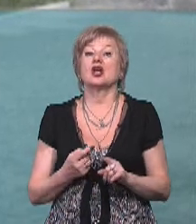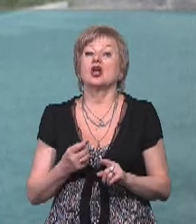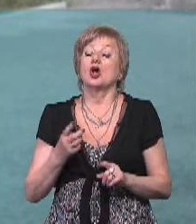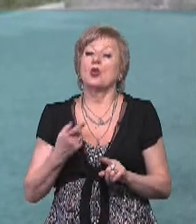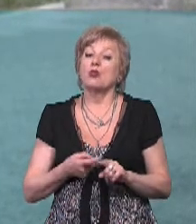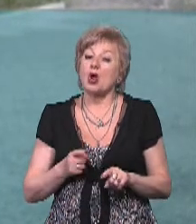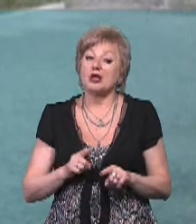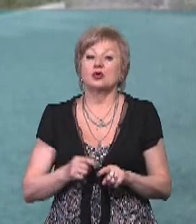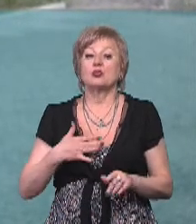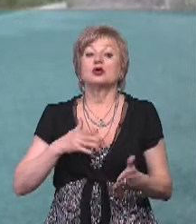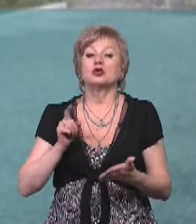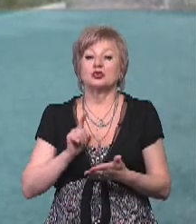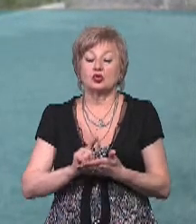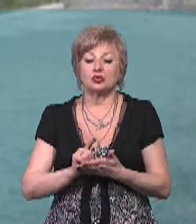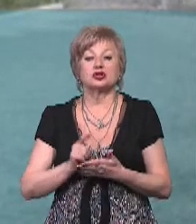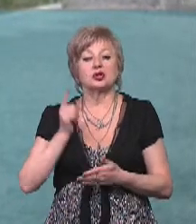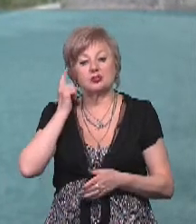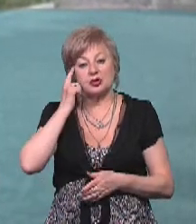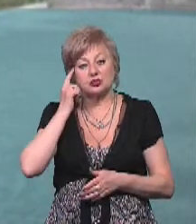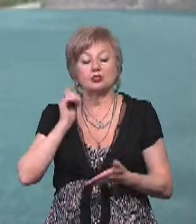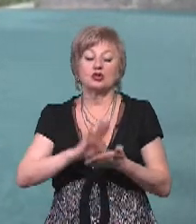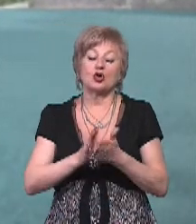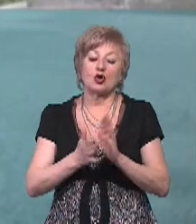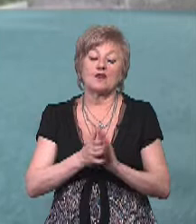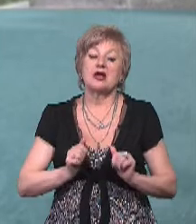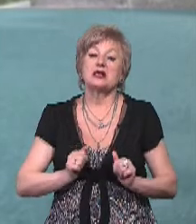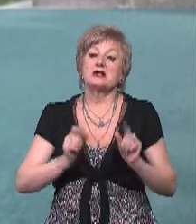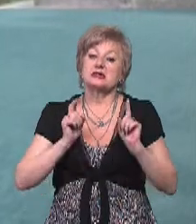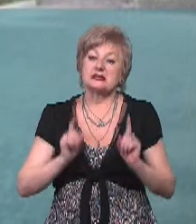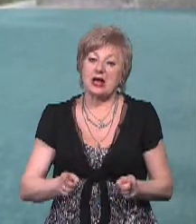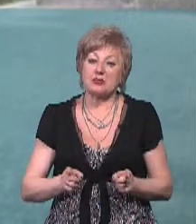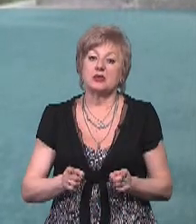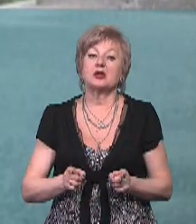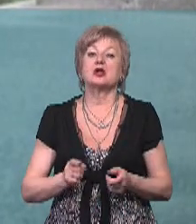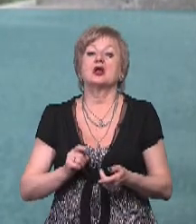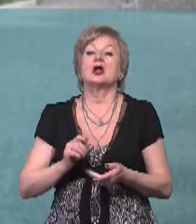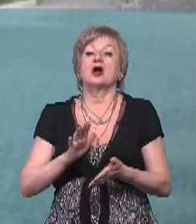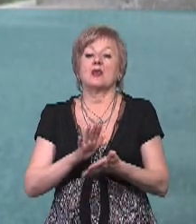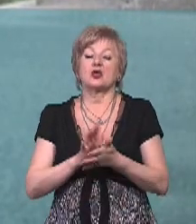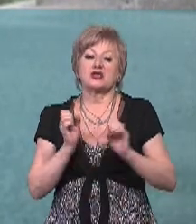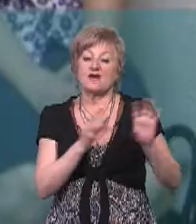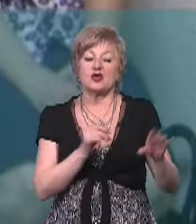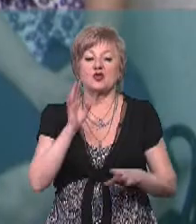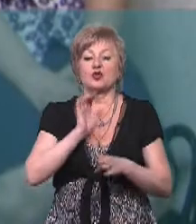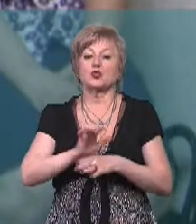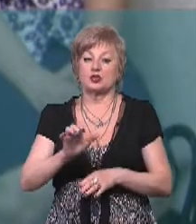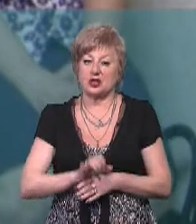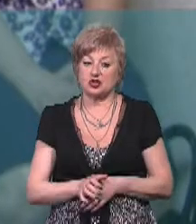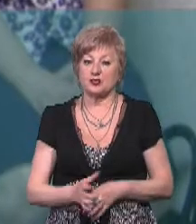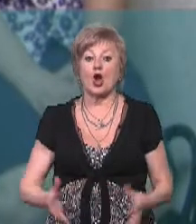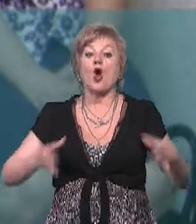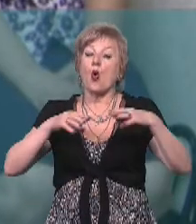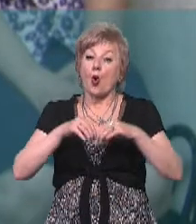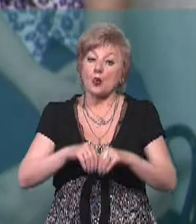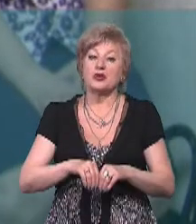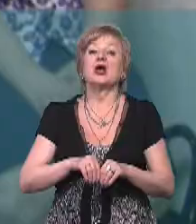Тому ми повинні самі також себе обслуговувати всіми комунальними послугами, вивіз сміття, водопостачання і так далі. Об'єднання